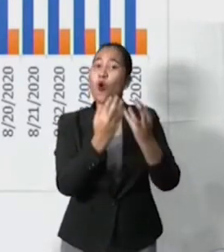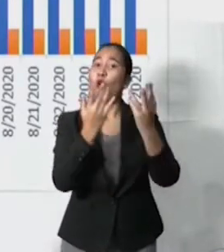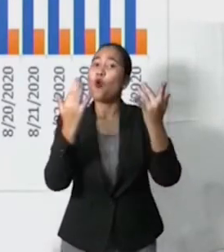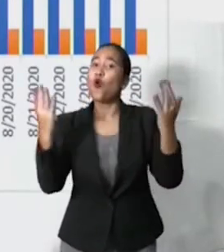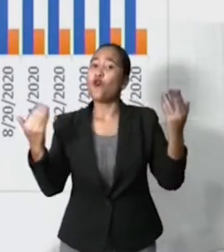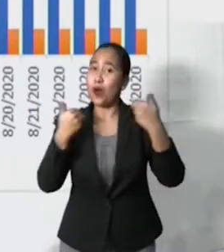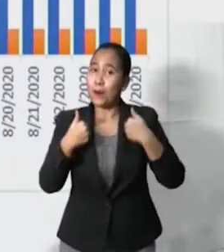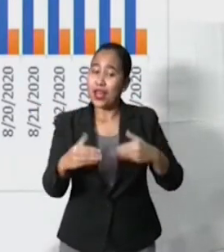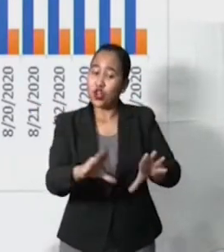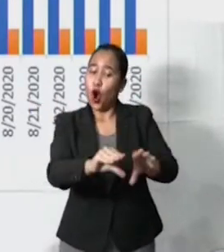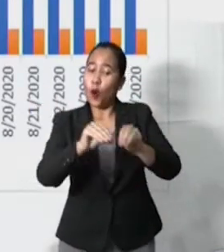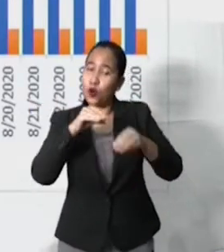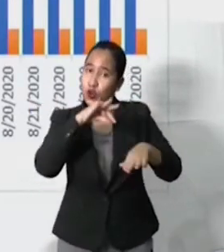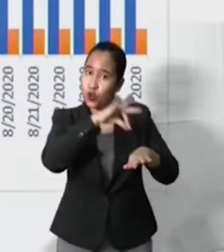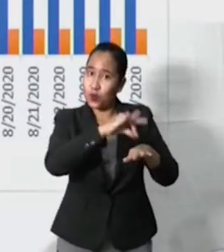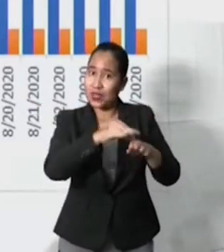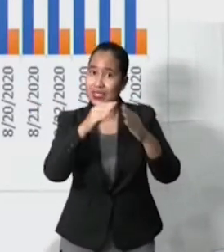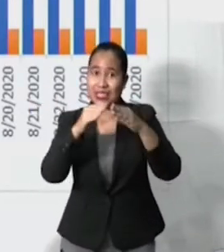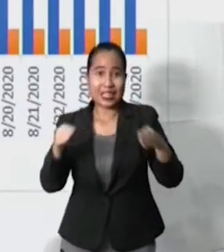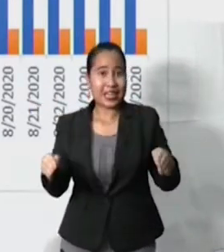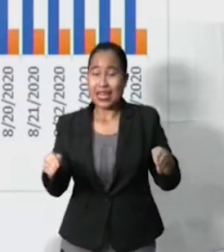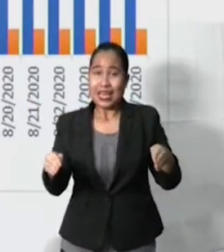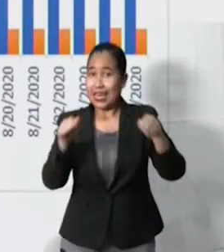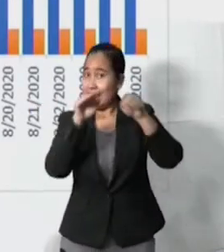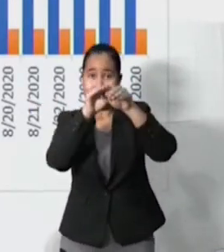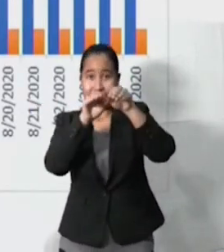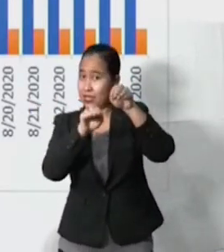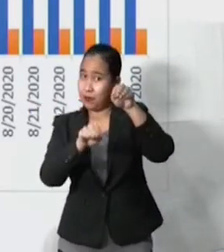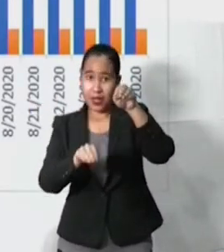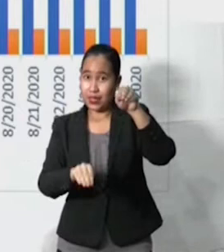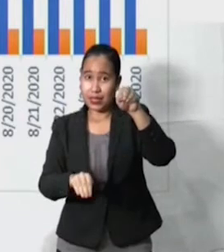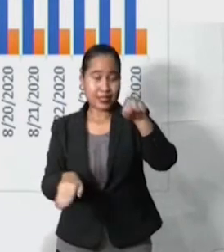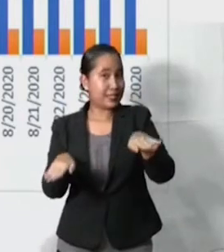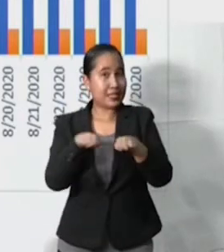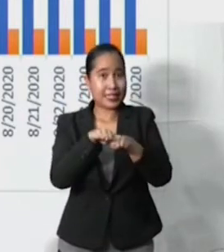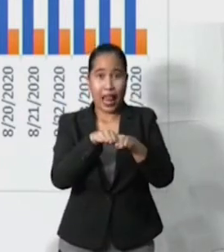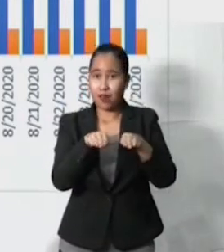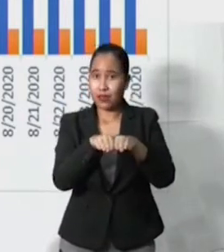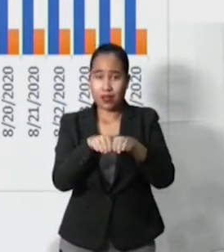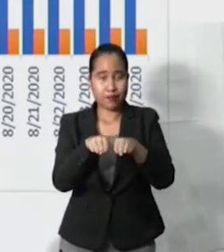dat die afname niet zo groot is als die afname